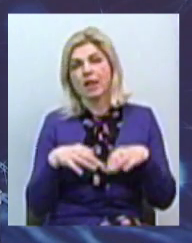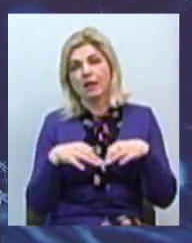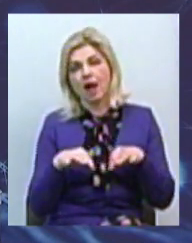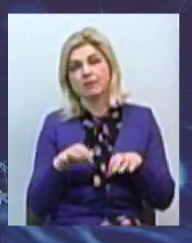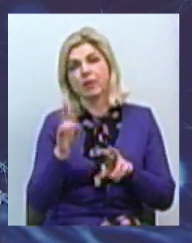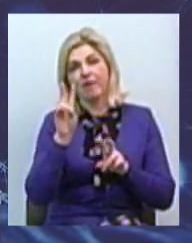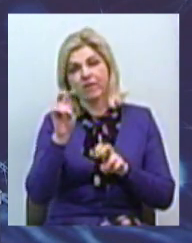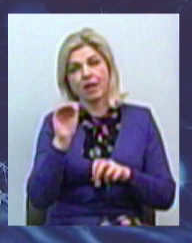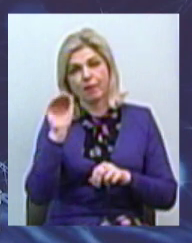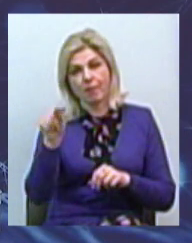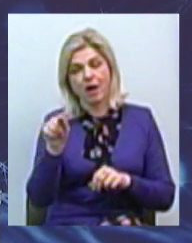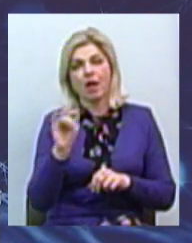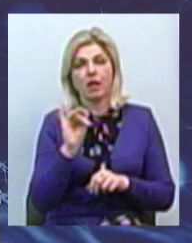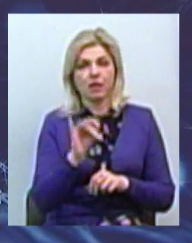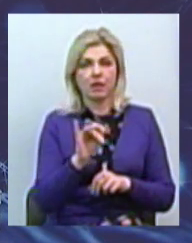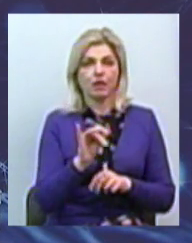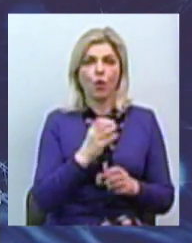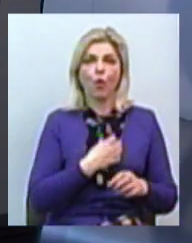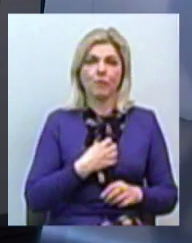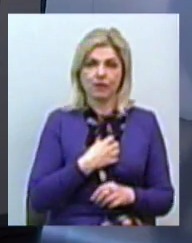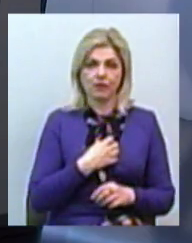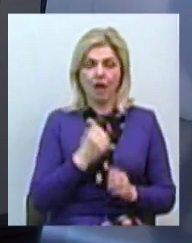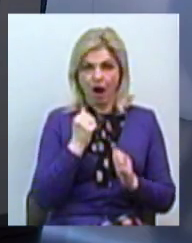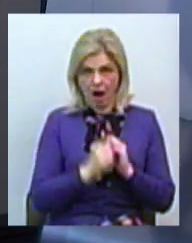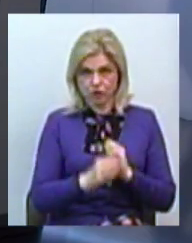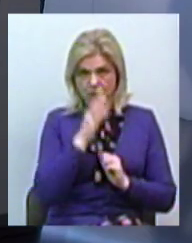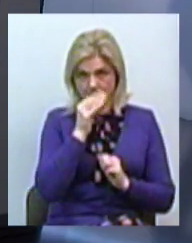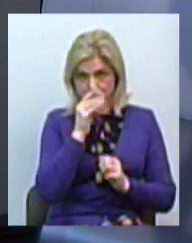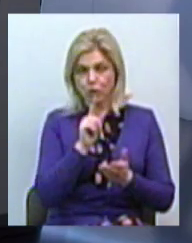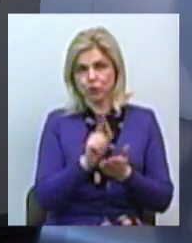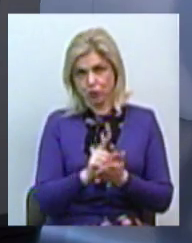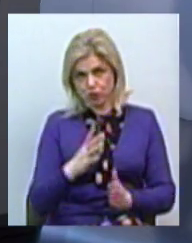перевізники називаються, і виконавчим комітетом Тобто в кожній маршрутці повинно бути